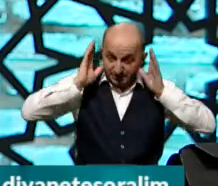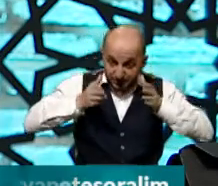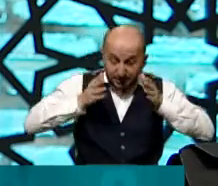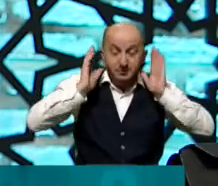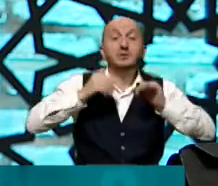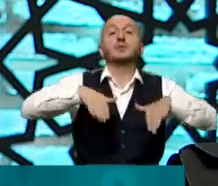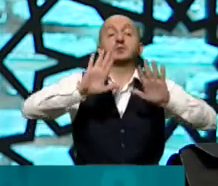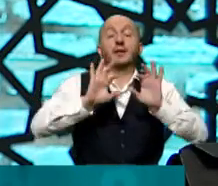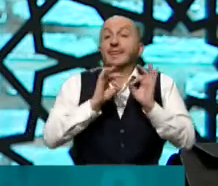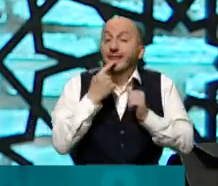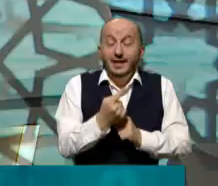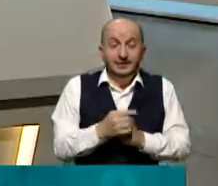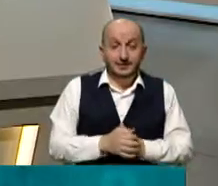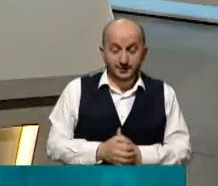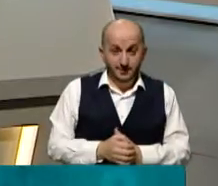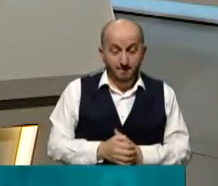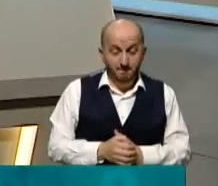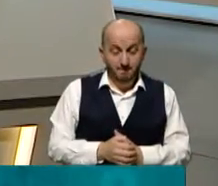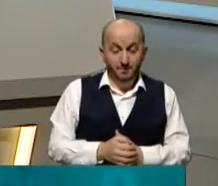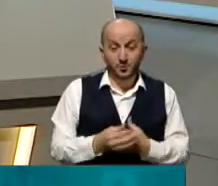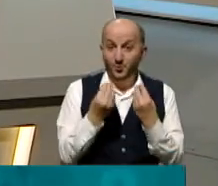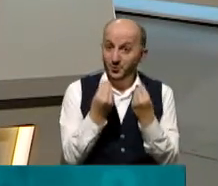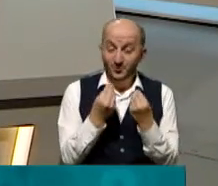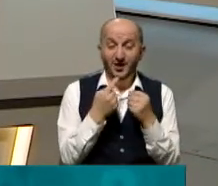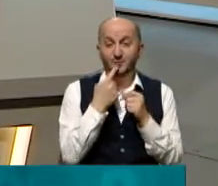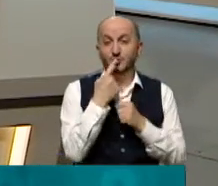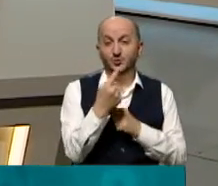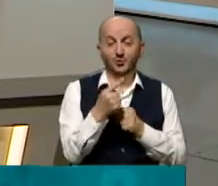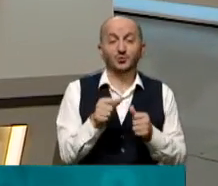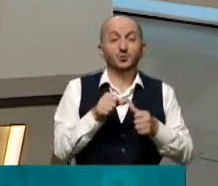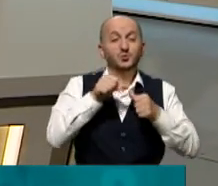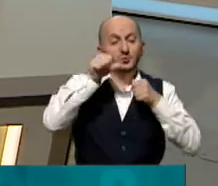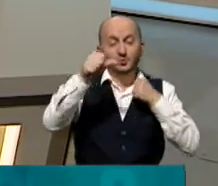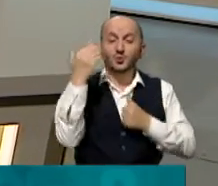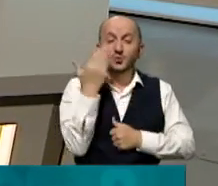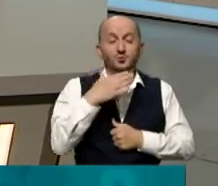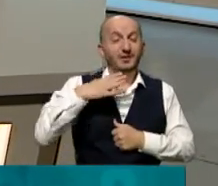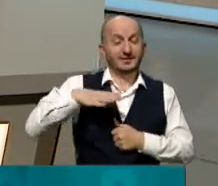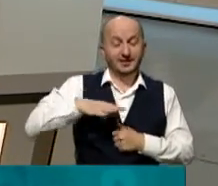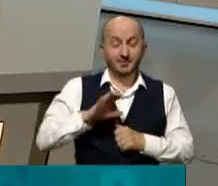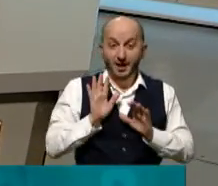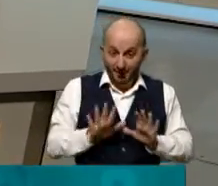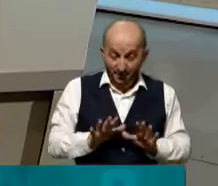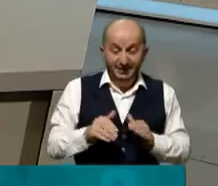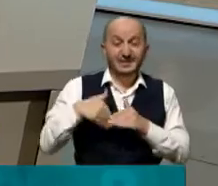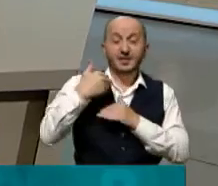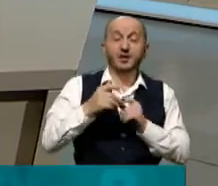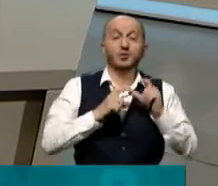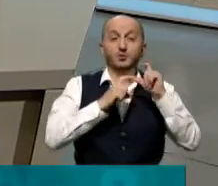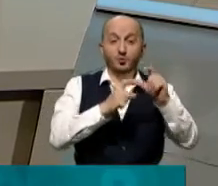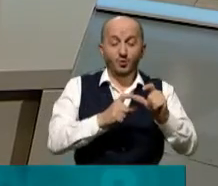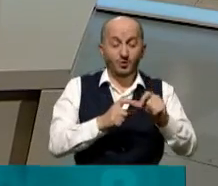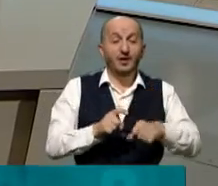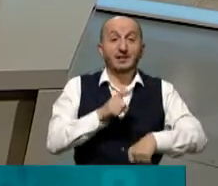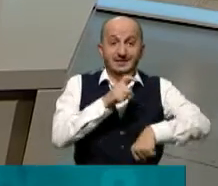kılmayacağız mı? Ne dersiniz? Aslında çok güzel bir soru. Bunu çok uzun konuşmak isterim ama zannederim diğer sorulara